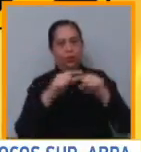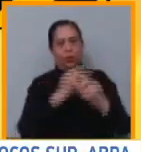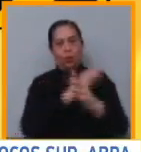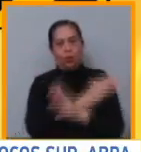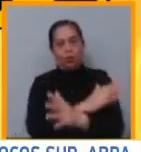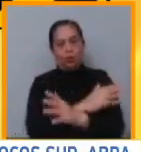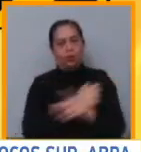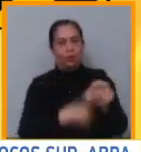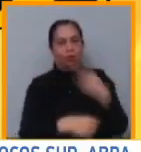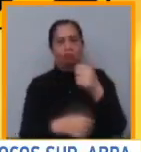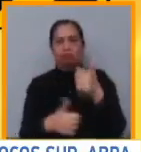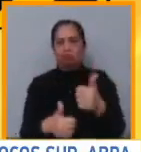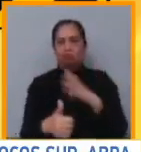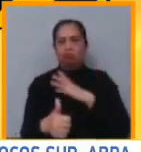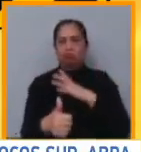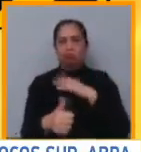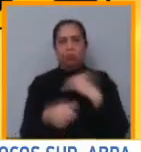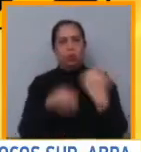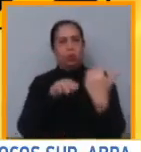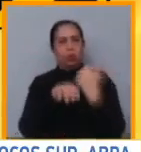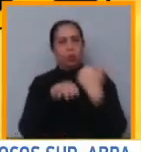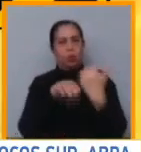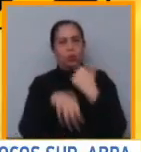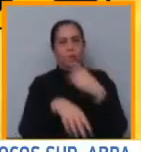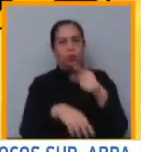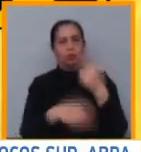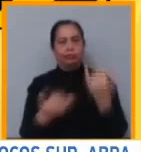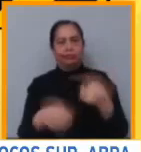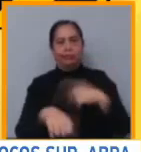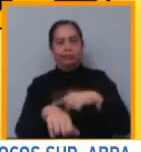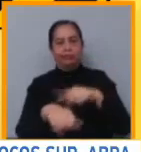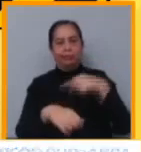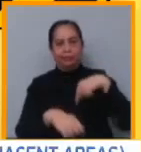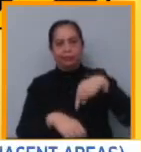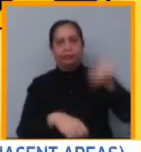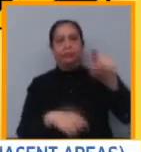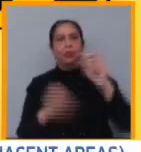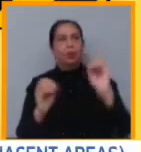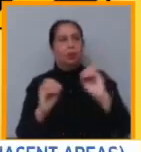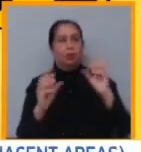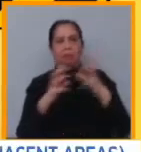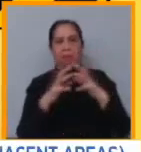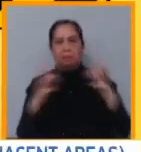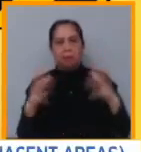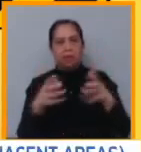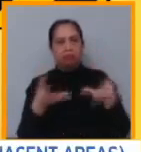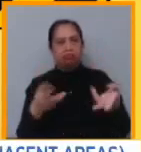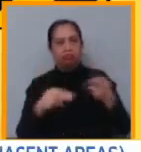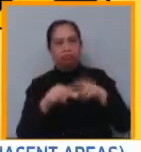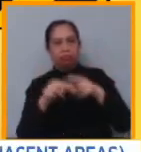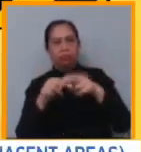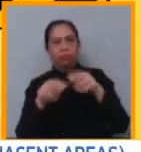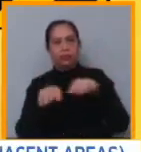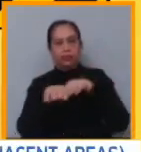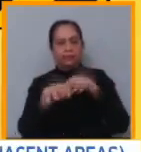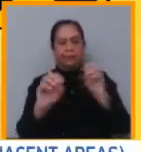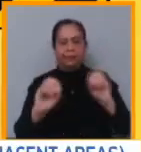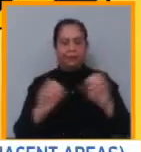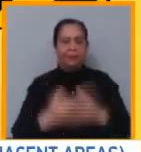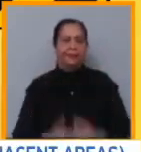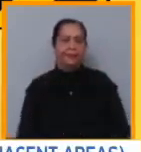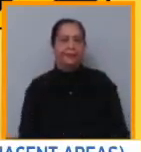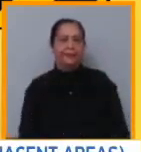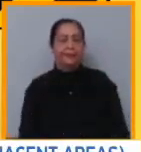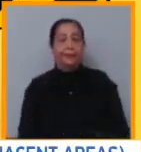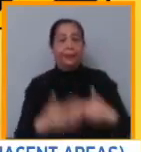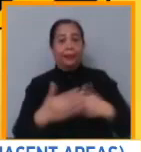ang daloy ng trapiko sa mga oras na ito. Wala pa naman masyadong build up ng mga sasakyan. Samantala,